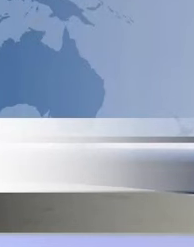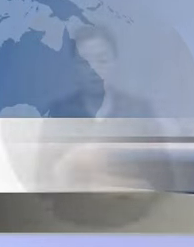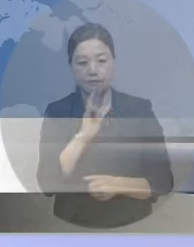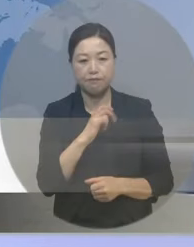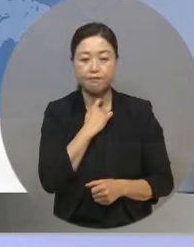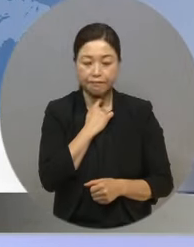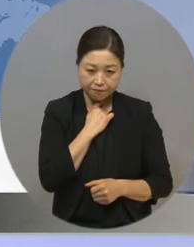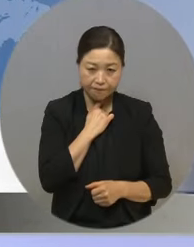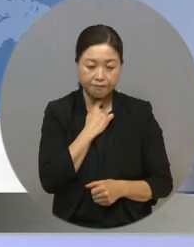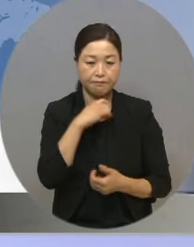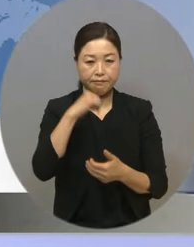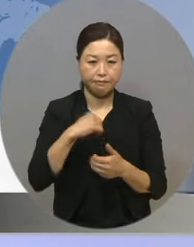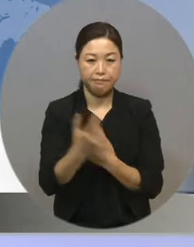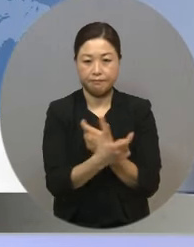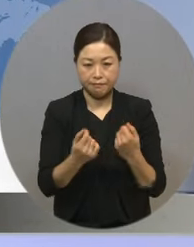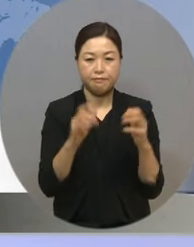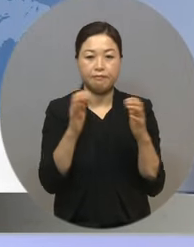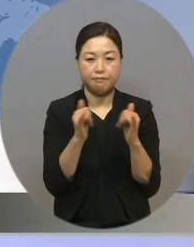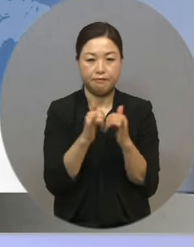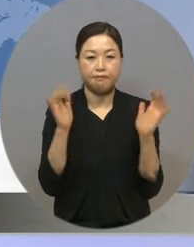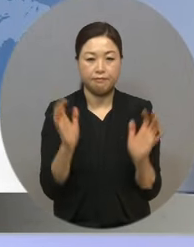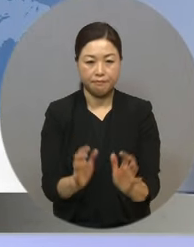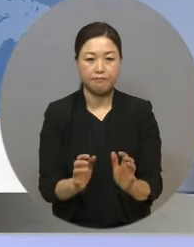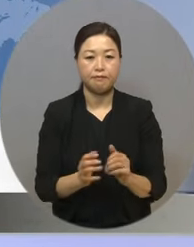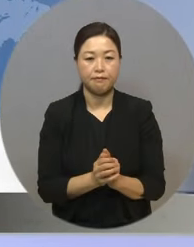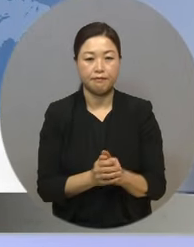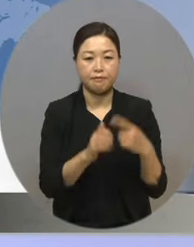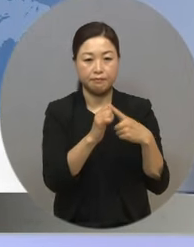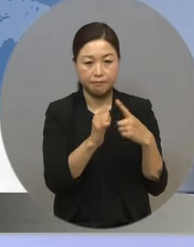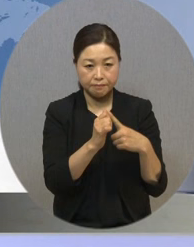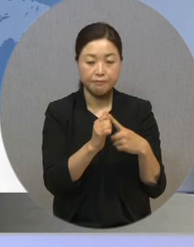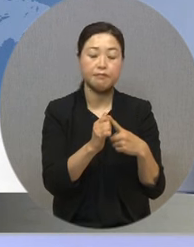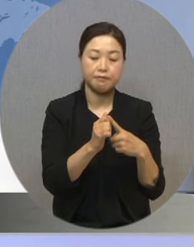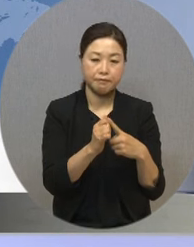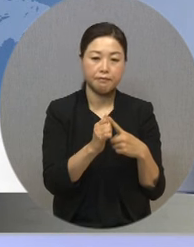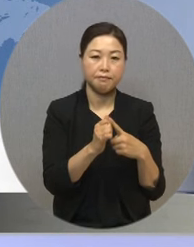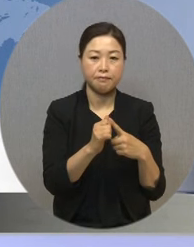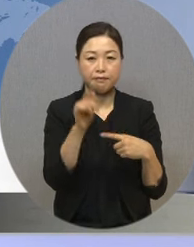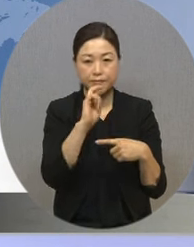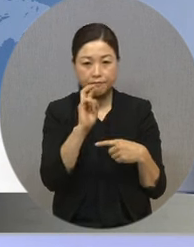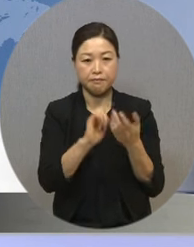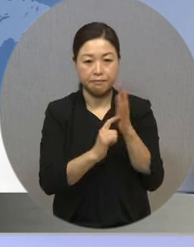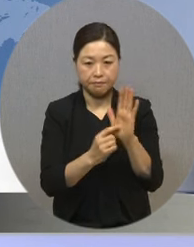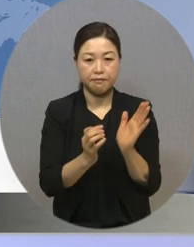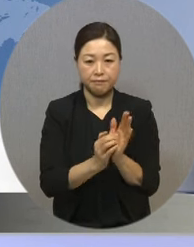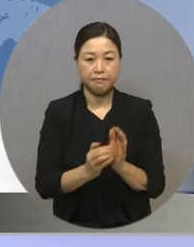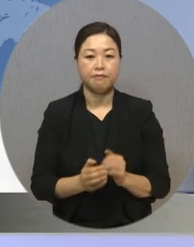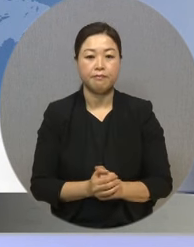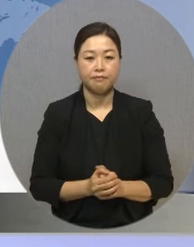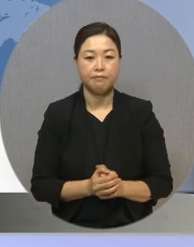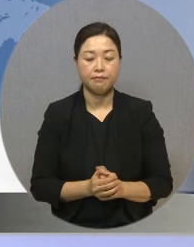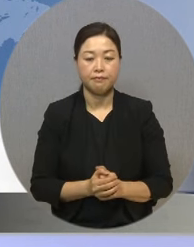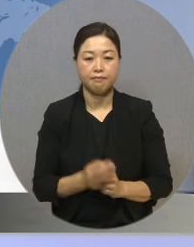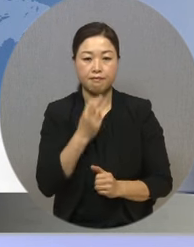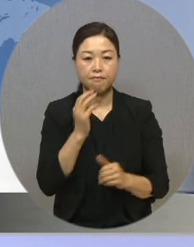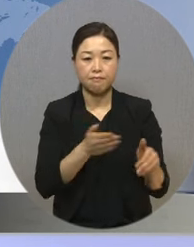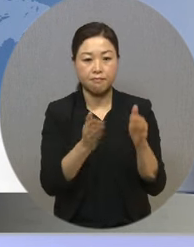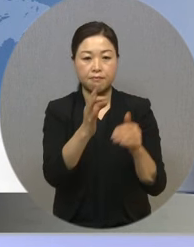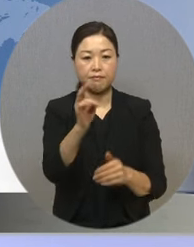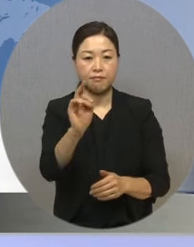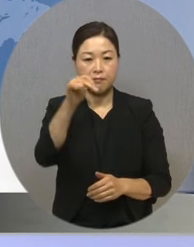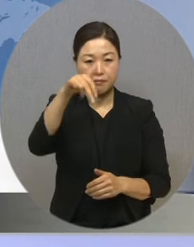노래하고 싶다는 같은 마음을 지닌 사람들이 모여 첫 번째 정기 연주회를 가졌습니다. 이들은 경기도